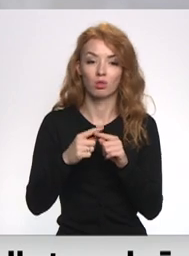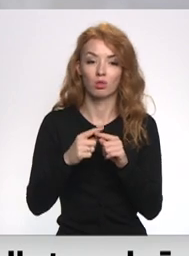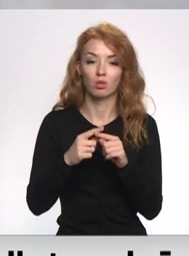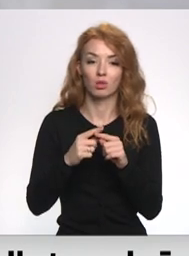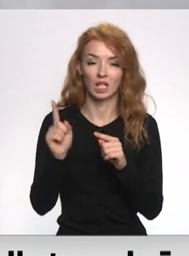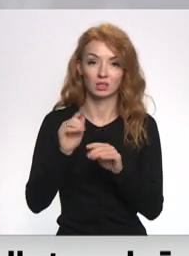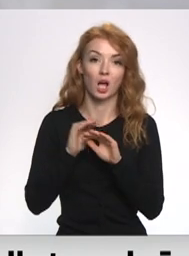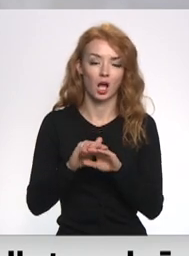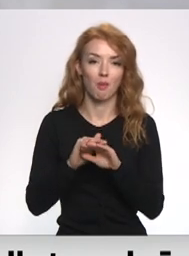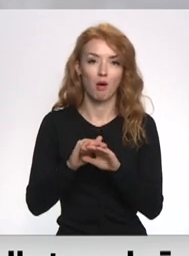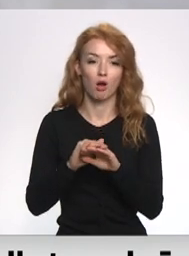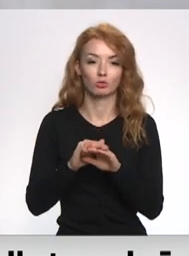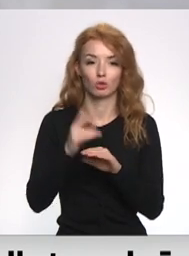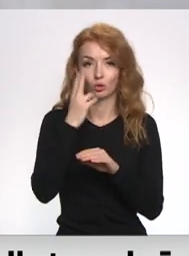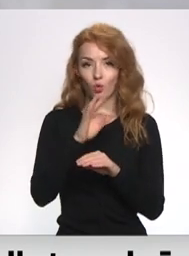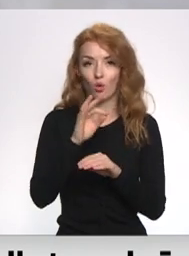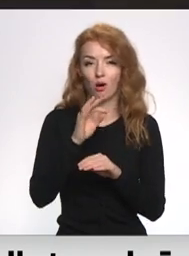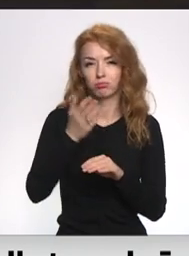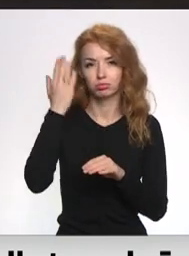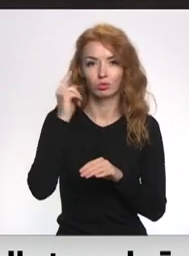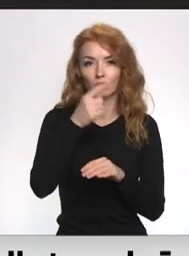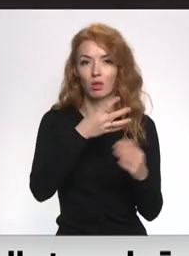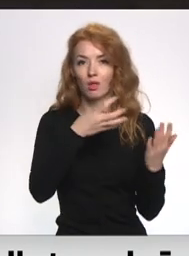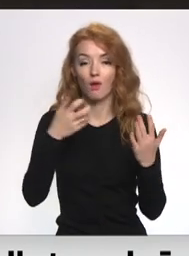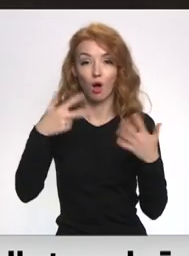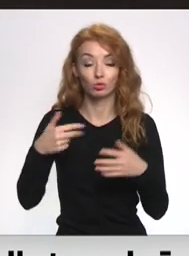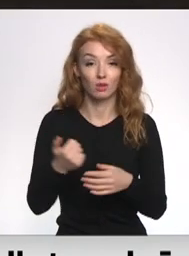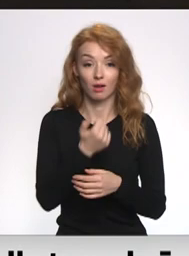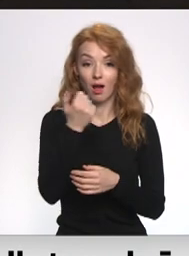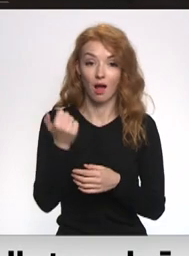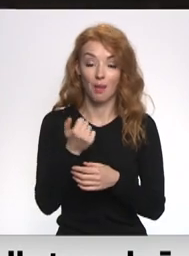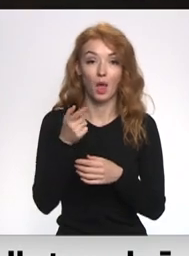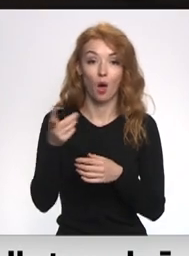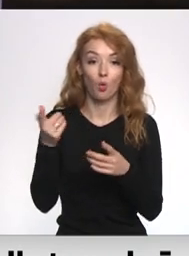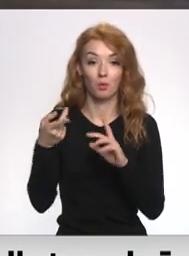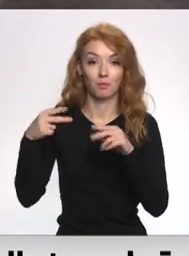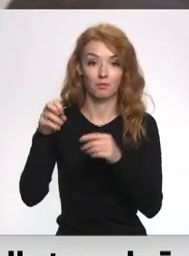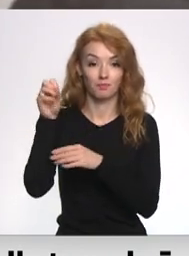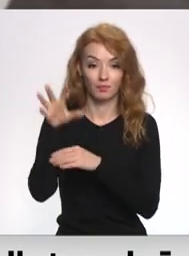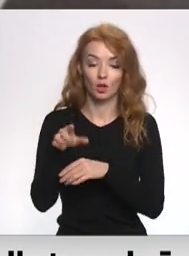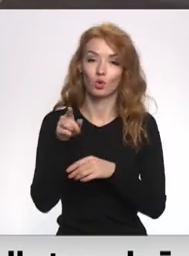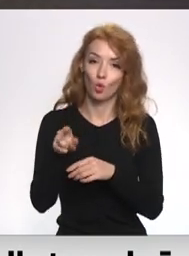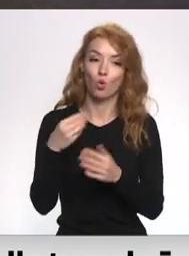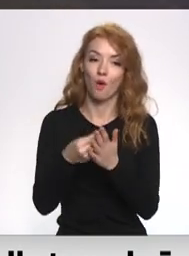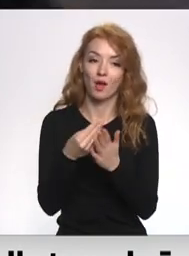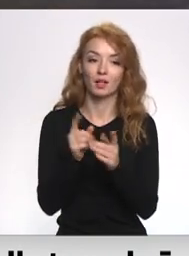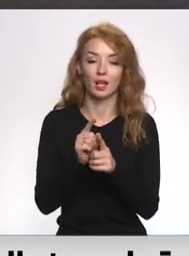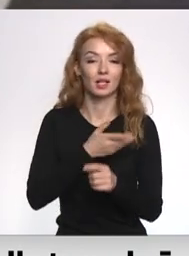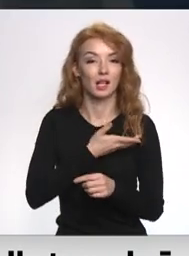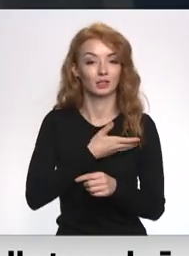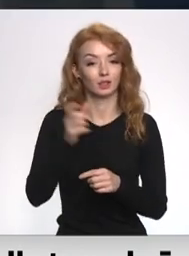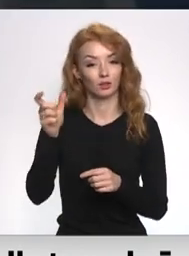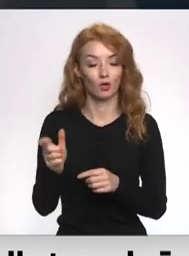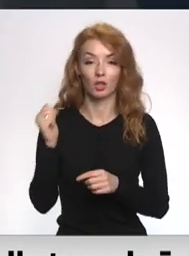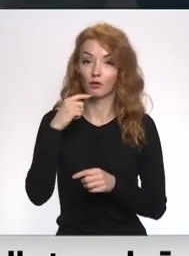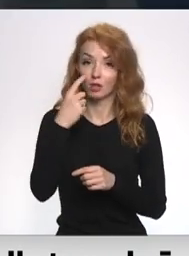viņas ir saglabājušās, domāju, no 80. Gadiem. Tur, kur izmaiņas jau ieviestas, tās teica vērtēt arī iedzīvotāji. Taupīt vajag